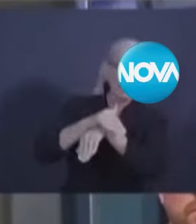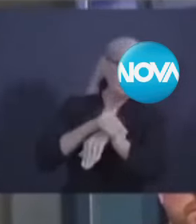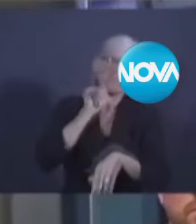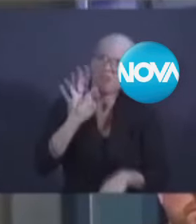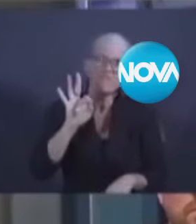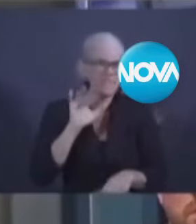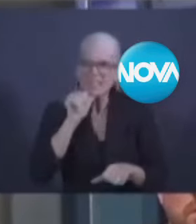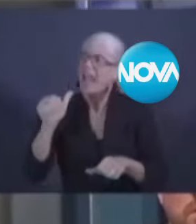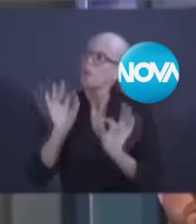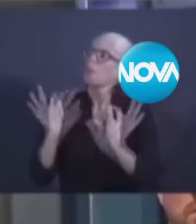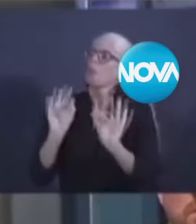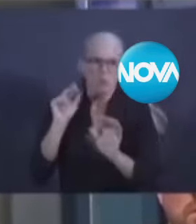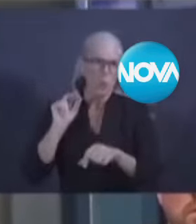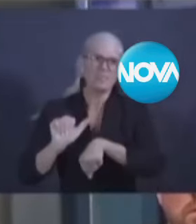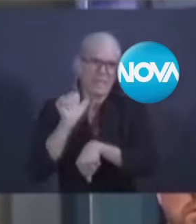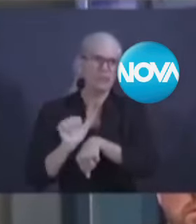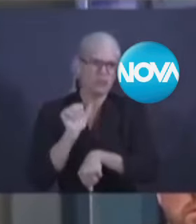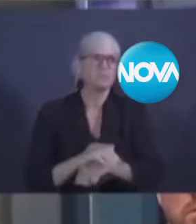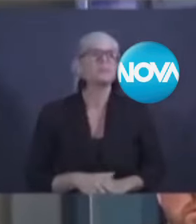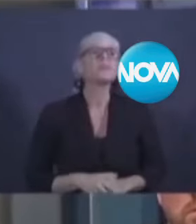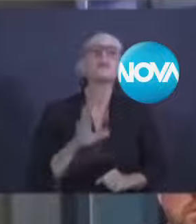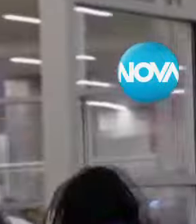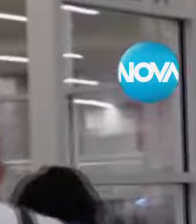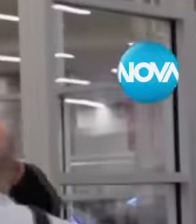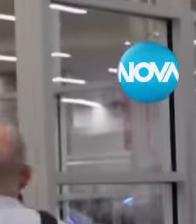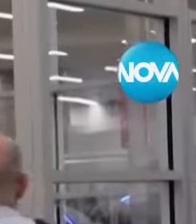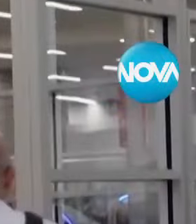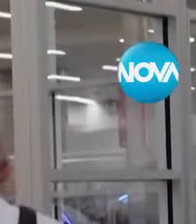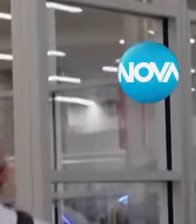направите равносметка и да свършите това, което е необходимо.